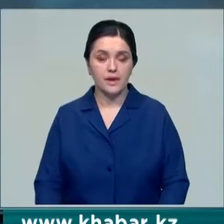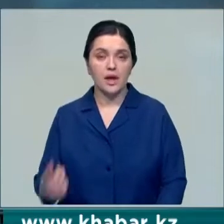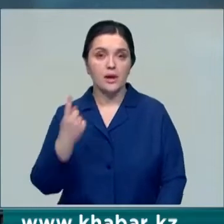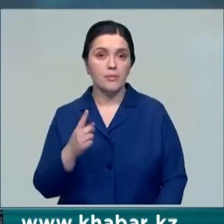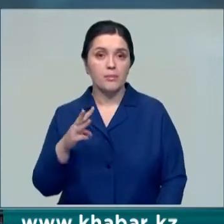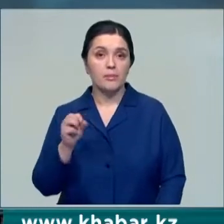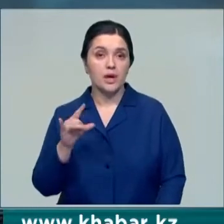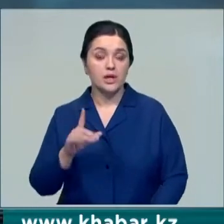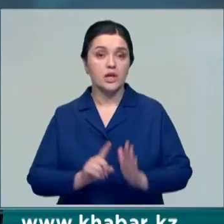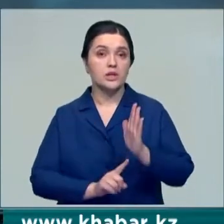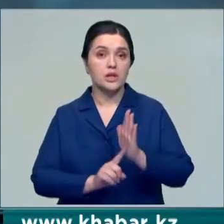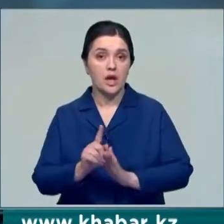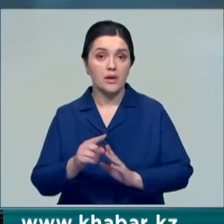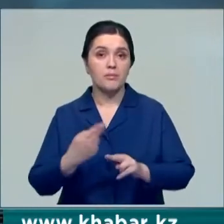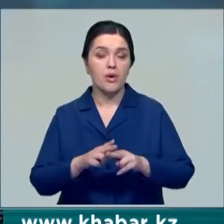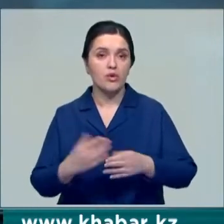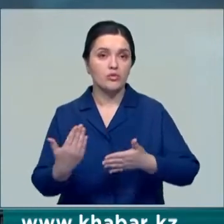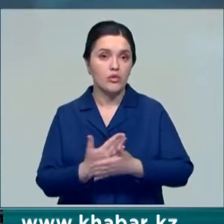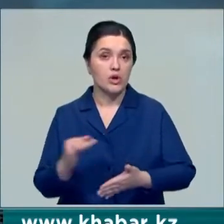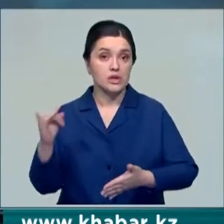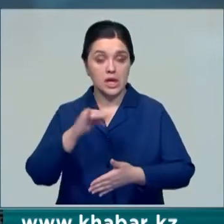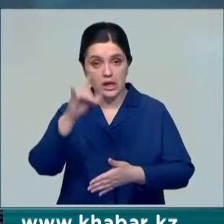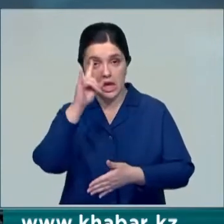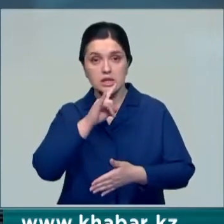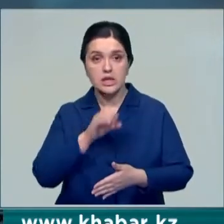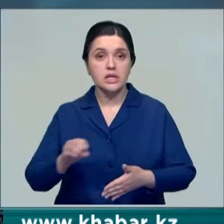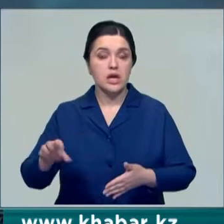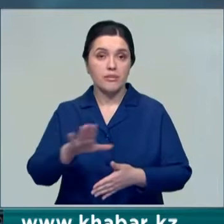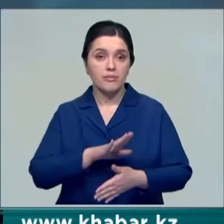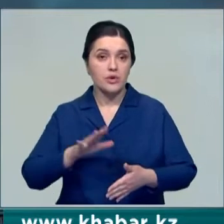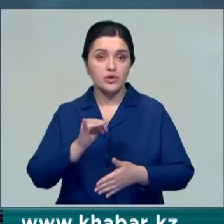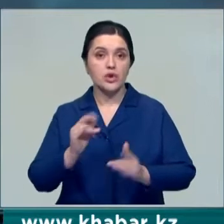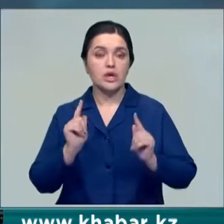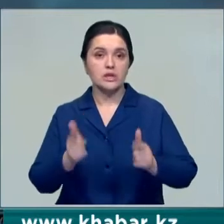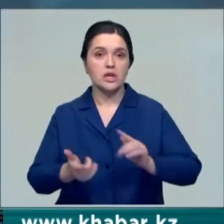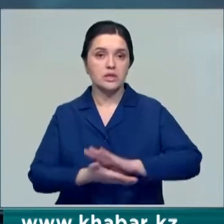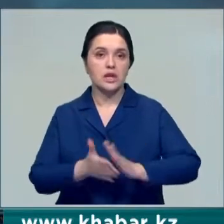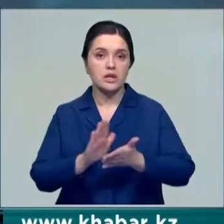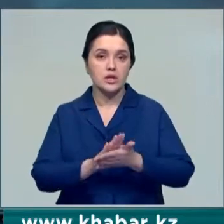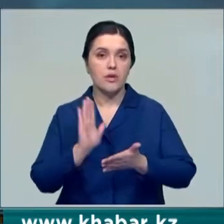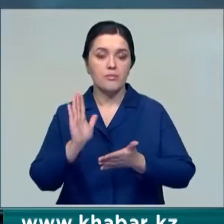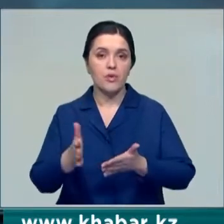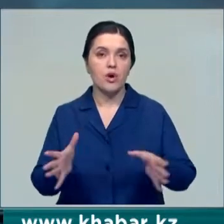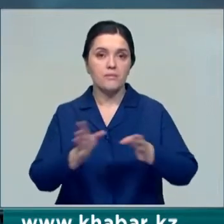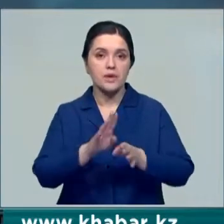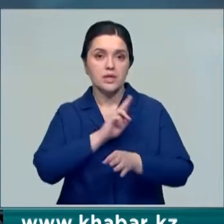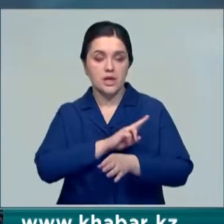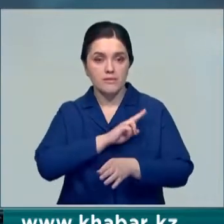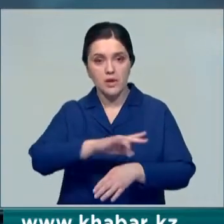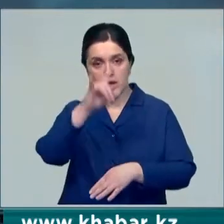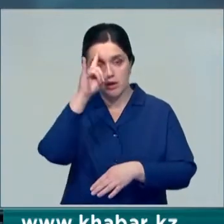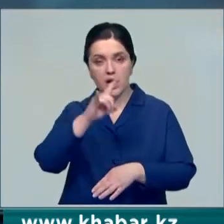С 1 марта начинается новый этап в истории казахстанско-европейских отношений. Вступает в силу соглашение о расширенном